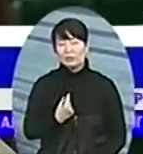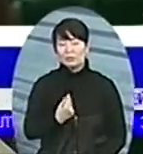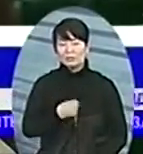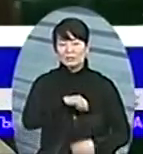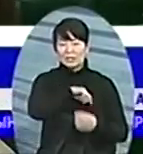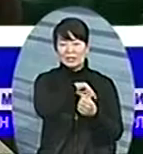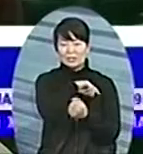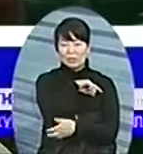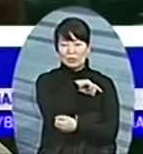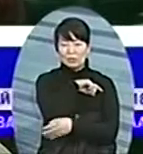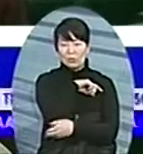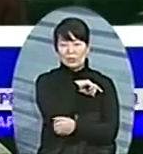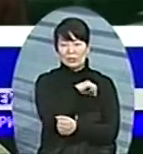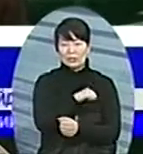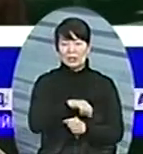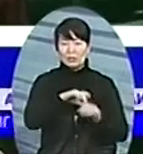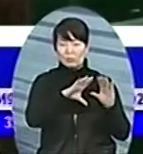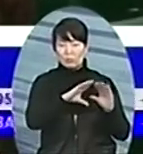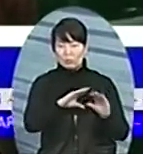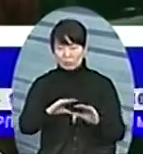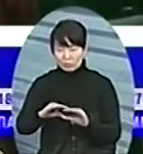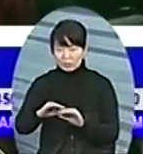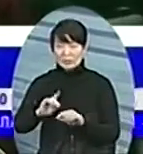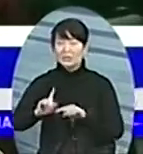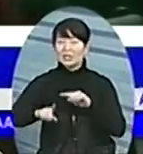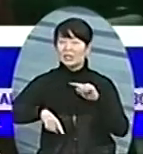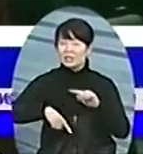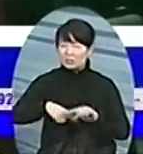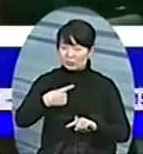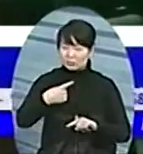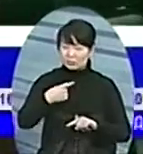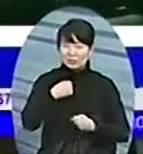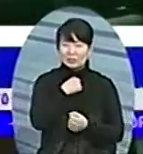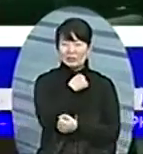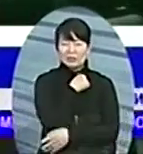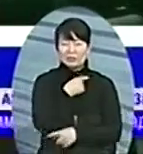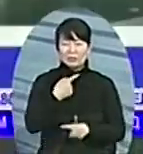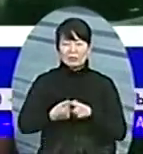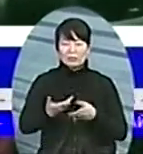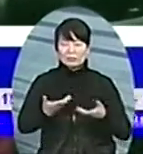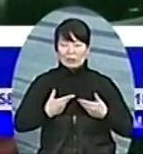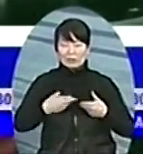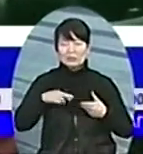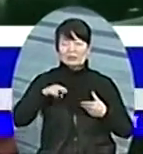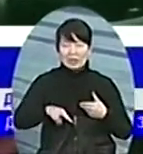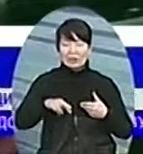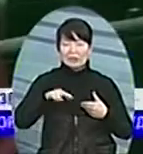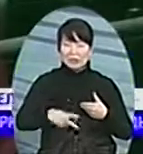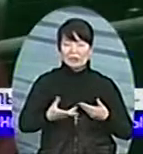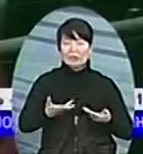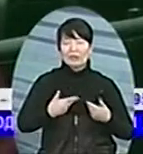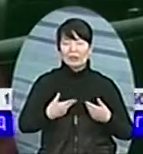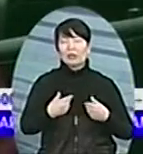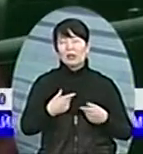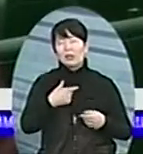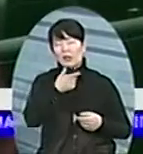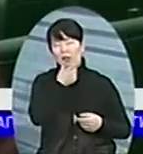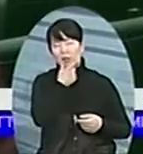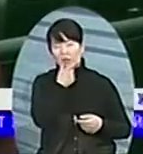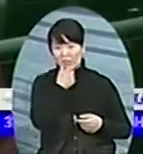ядуур бууруулах хасаа илүү харин баргалж ял болж хувирж байгаа. Ядаж эхний нэг 6